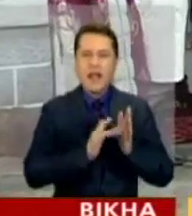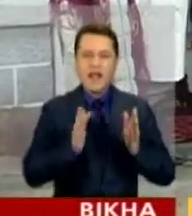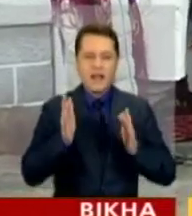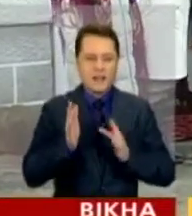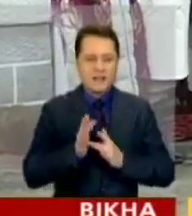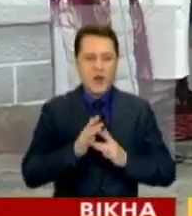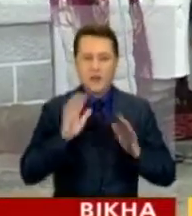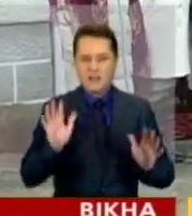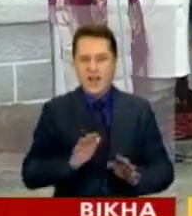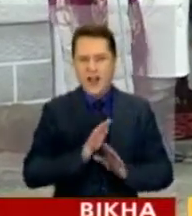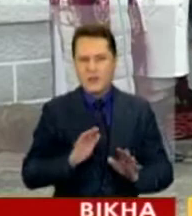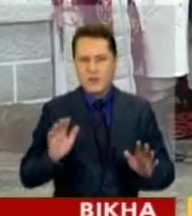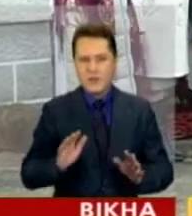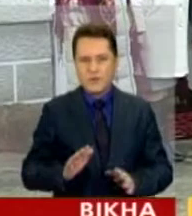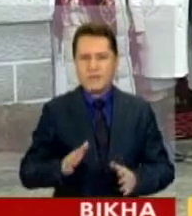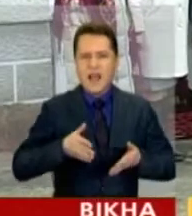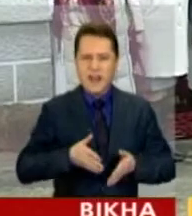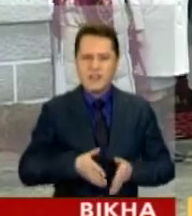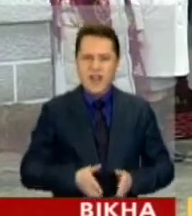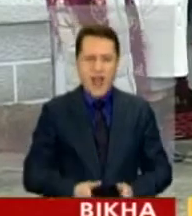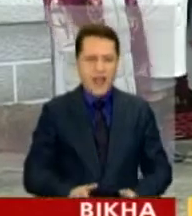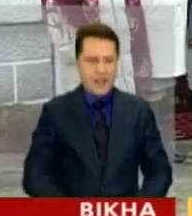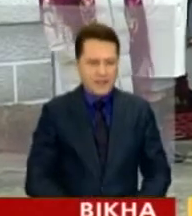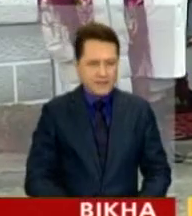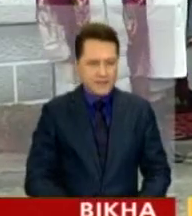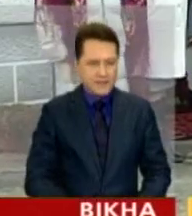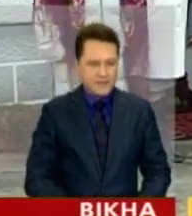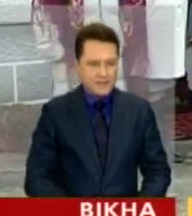ся рождає!